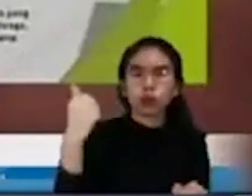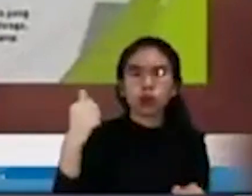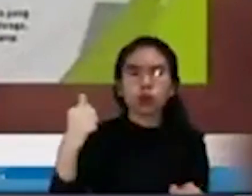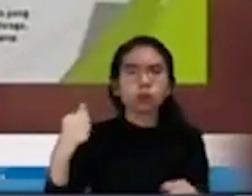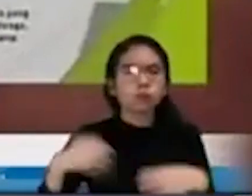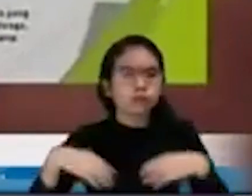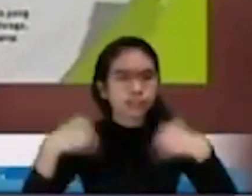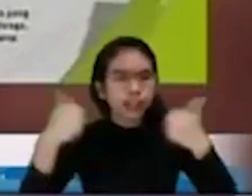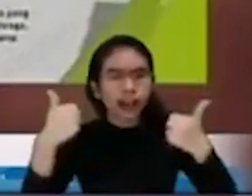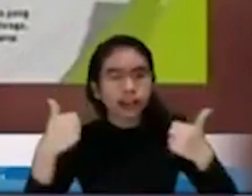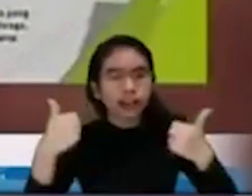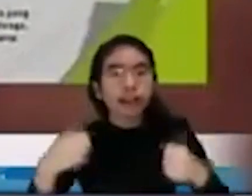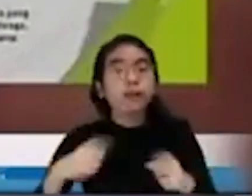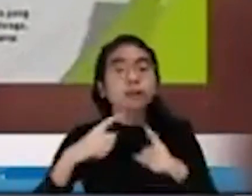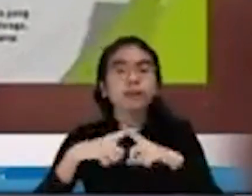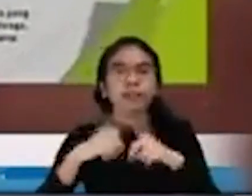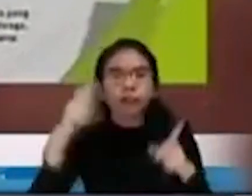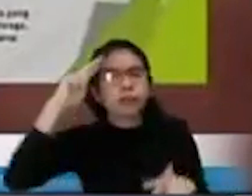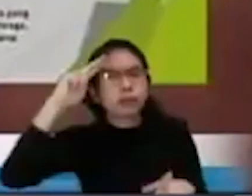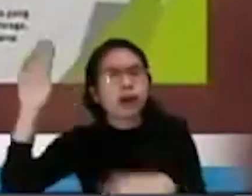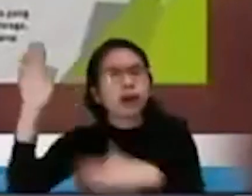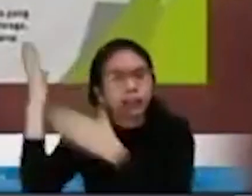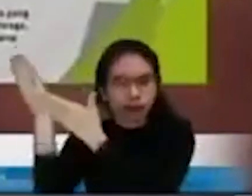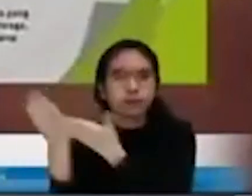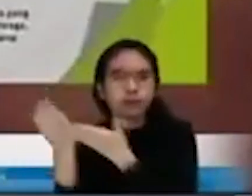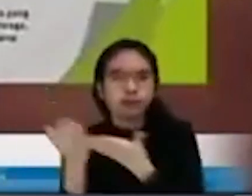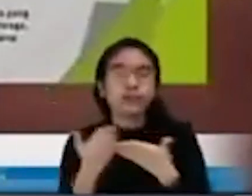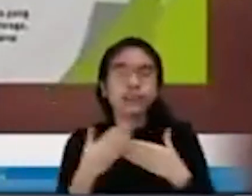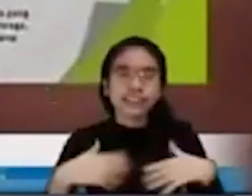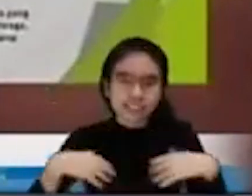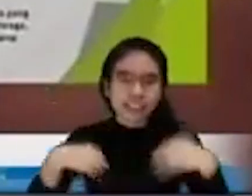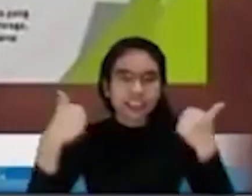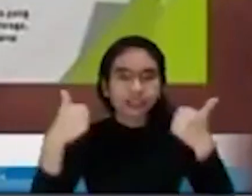pekerja rumah sakit. Dan siapa saja pasien melihat